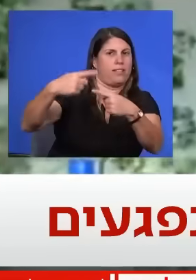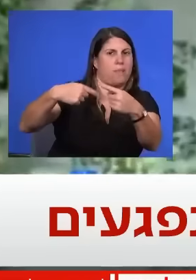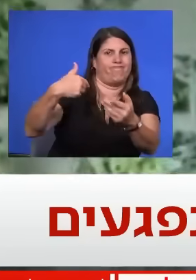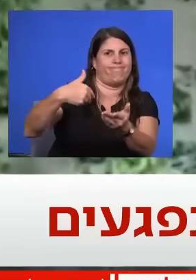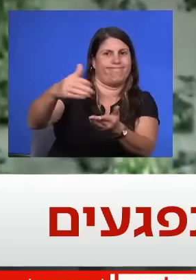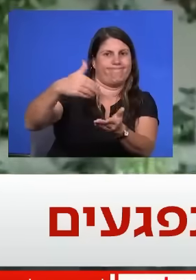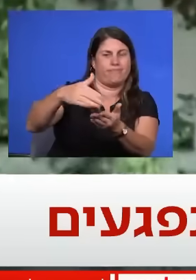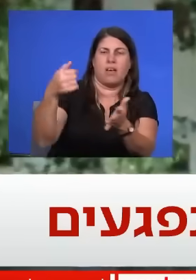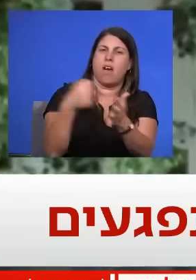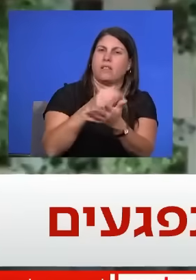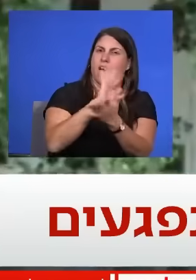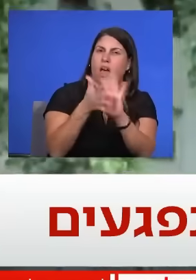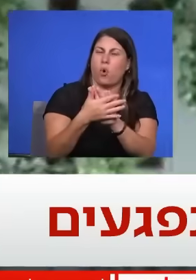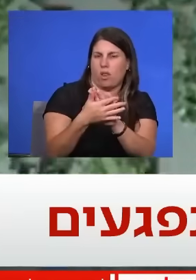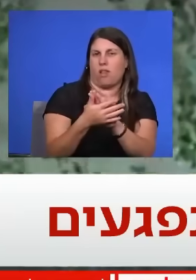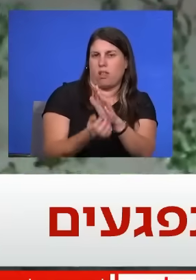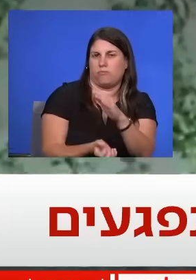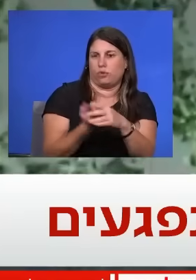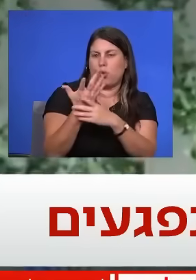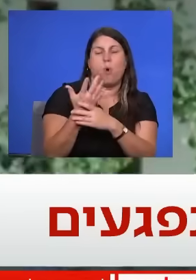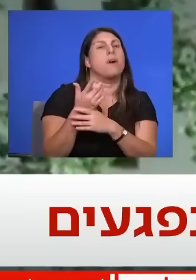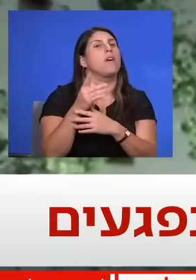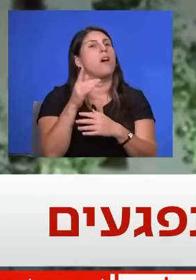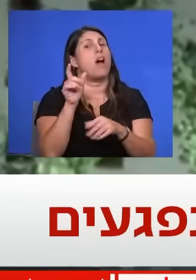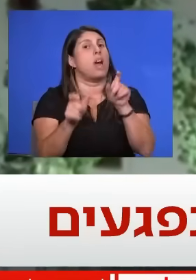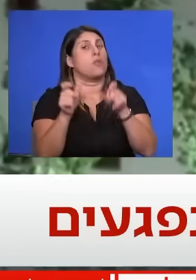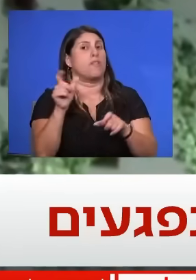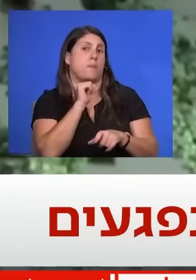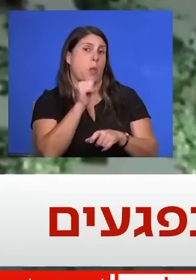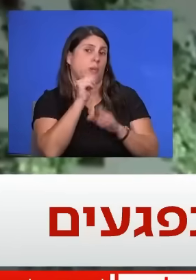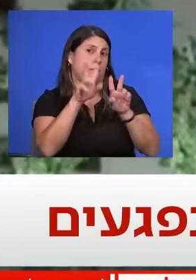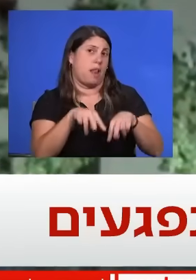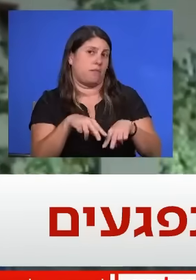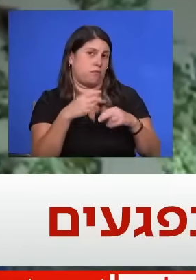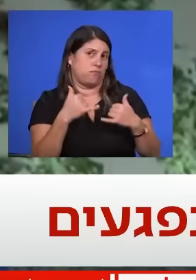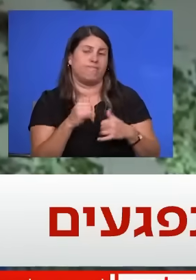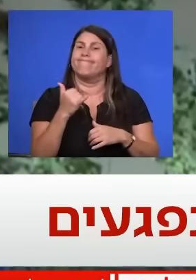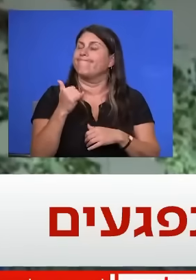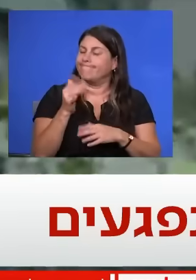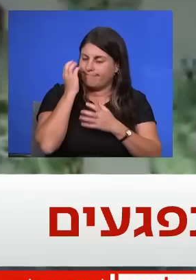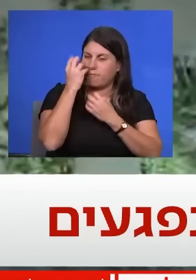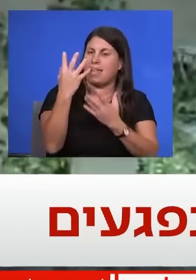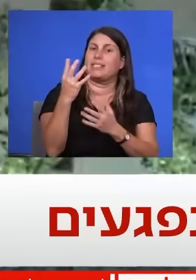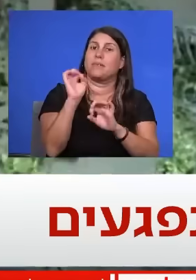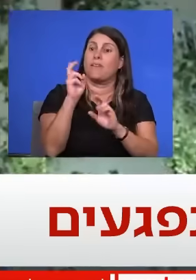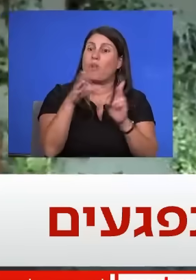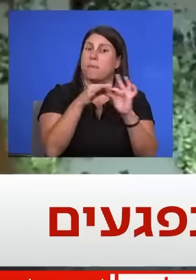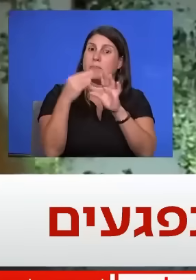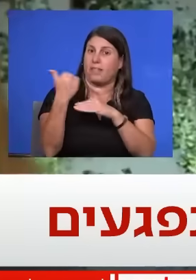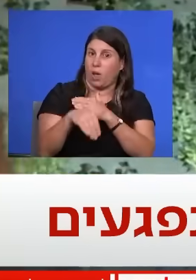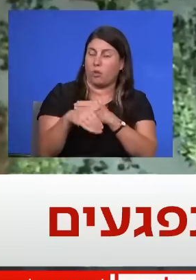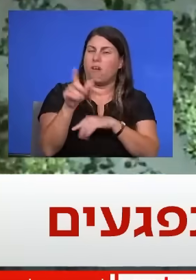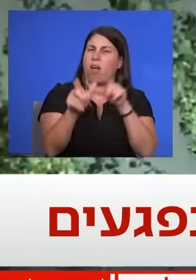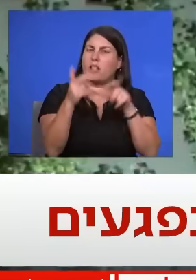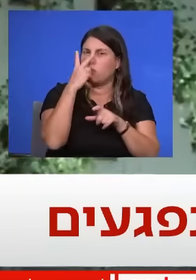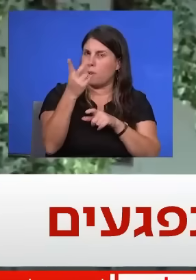ישתקם. כן, והתושבים לפחות לפי שעה לא כל כך רוצים לחזור. כן, זה המסר, רק אם אפשר משפט אחרון למי שרואה אותי, ואני מקווה שראש